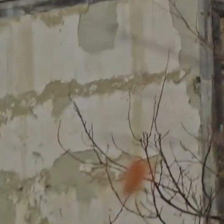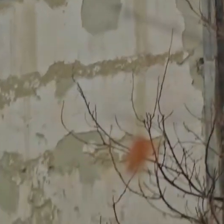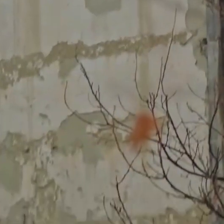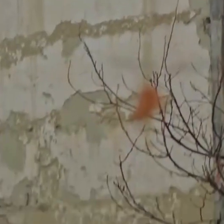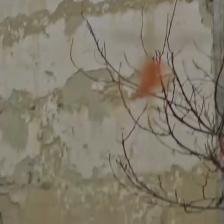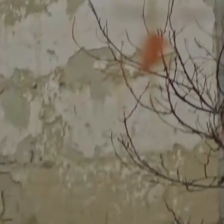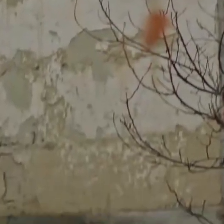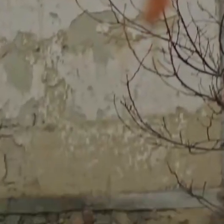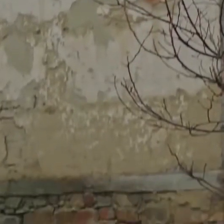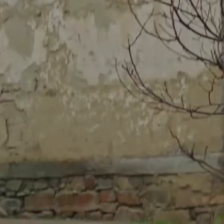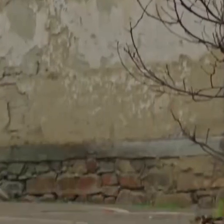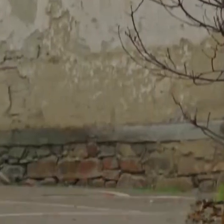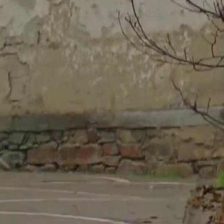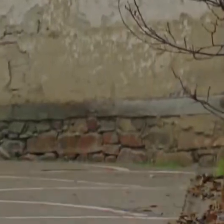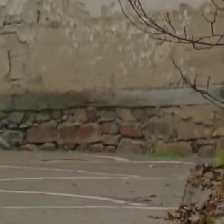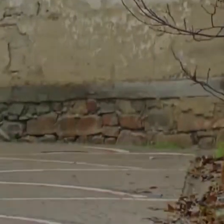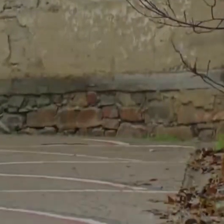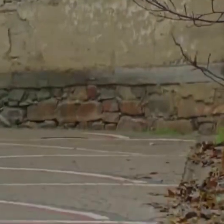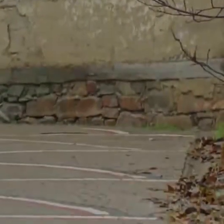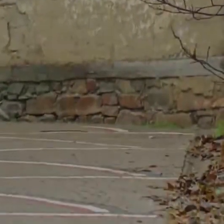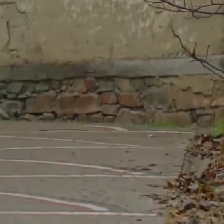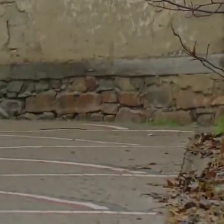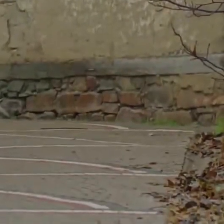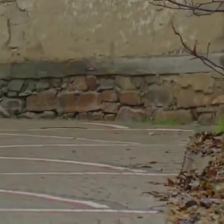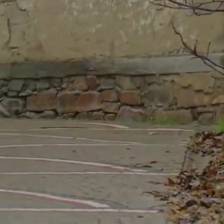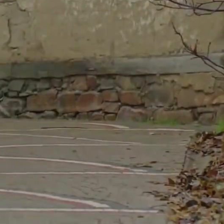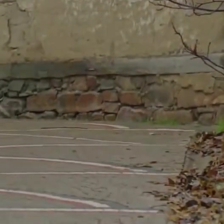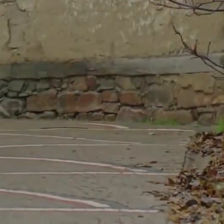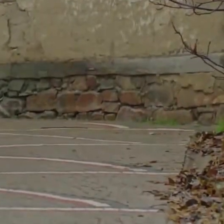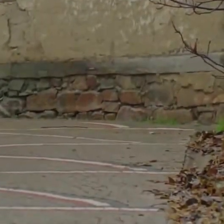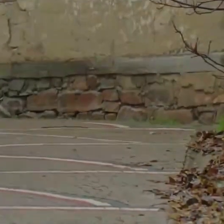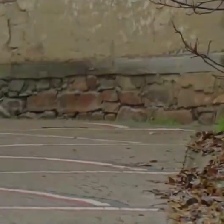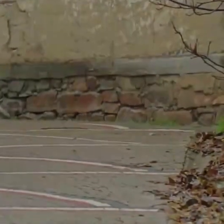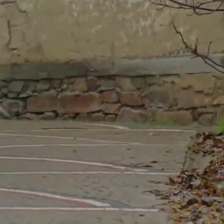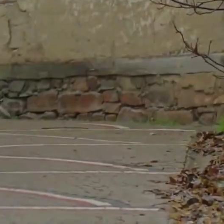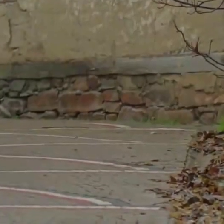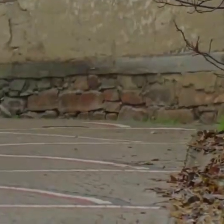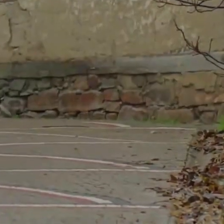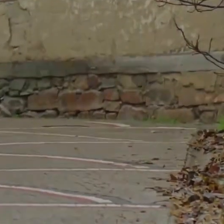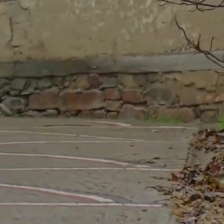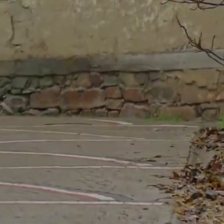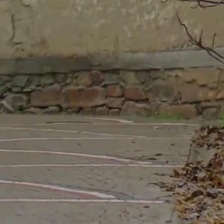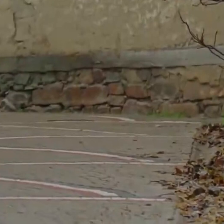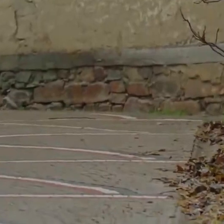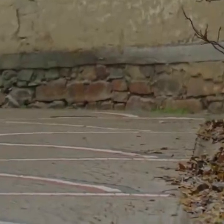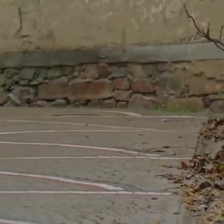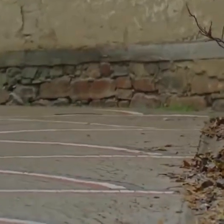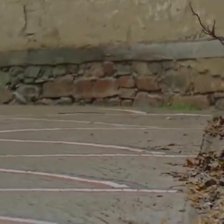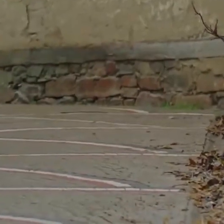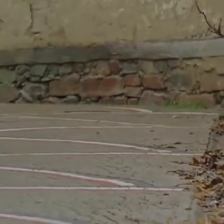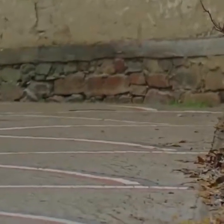demode smokininin yakası ve papyonu satenden. Kübra ile Asil kasabada çok eski oturulmayan bir evin önünden ilerledi.